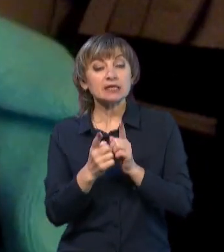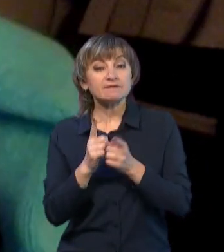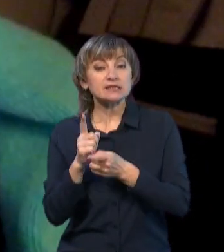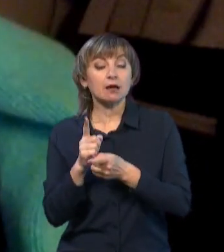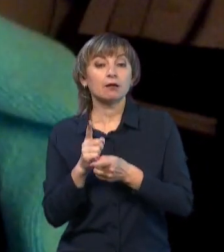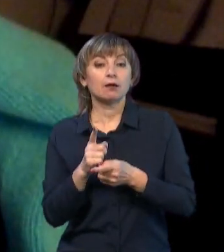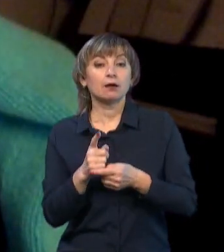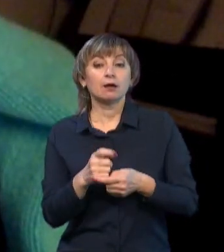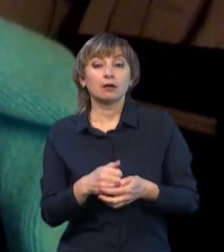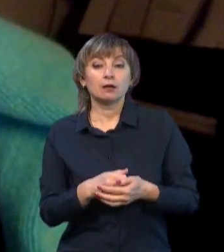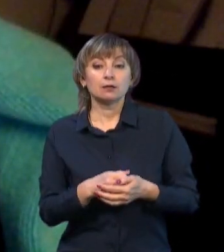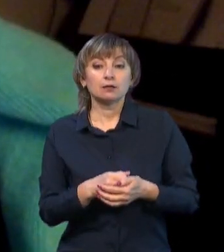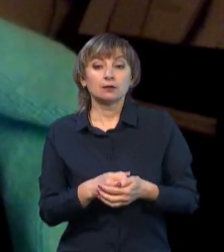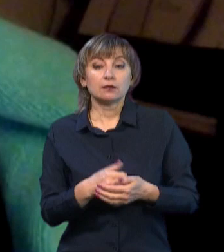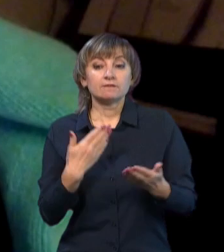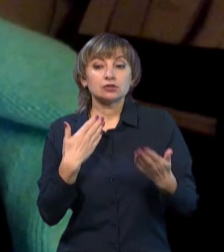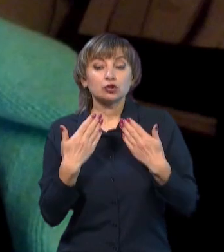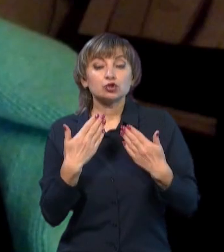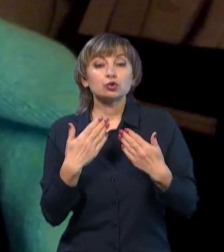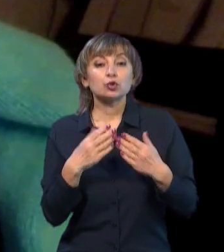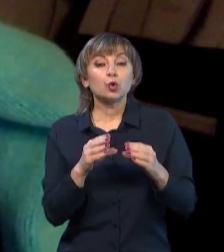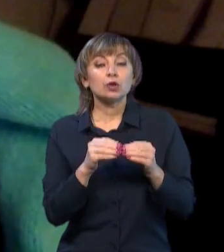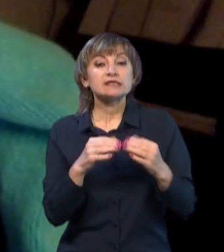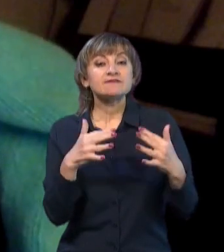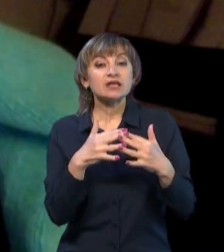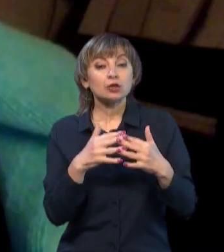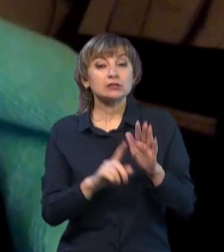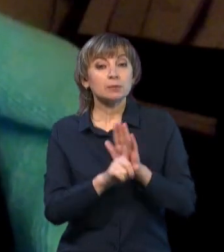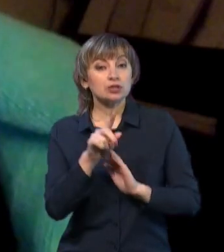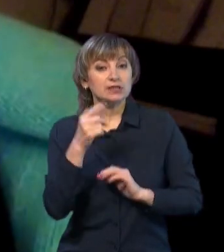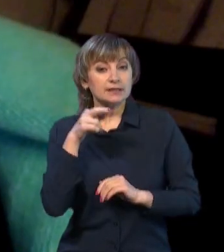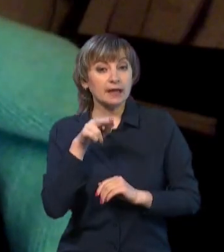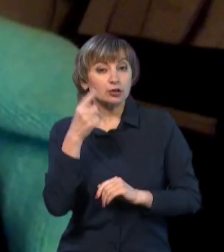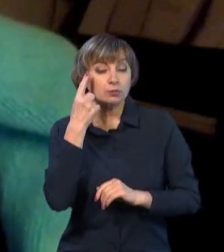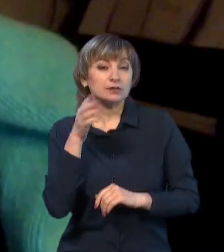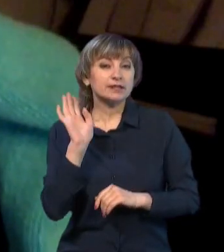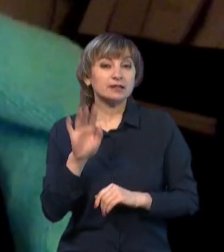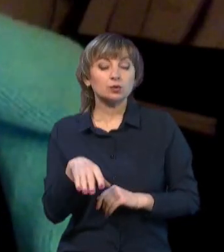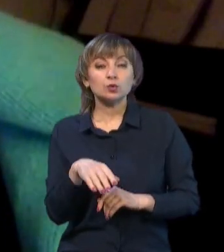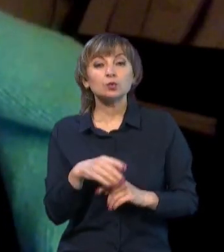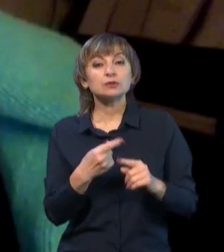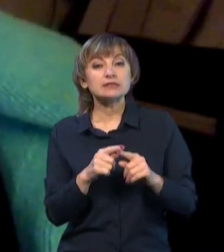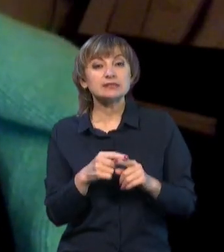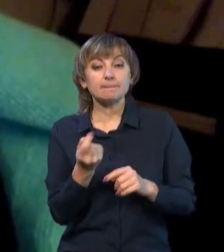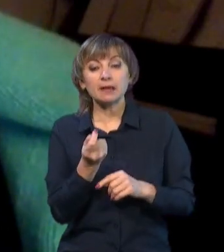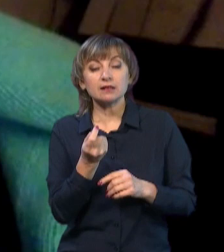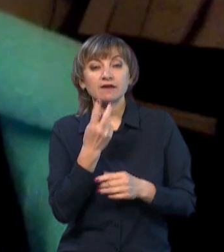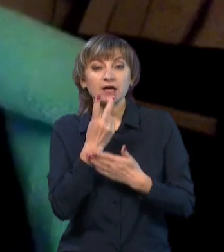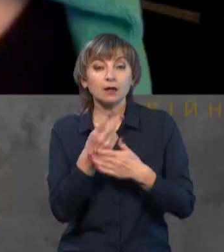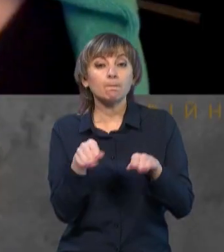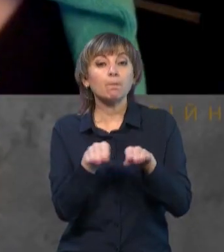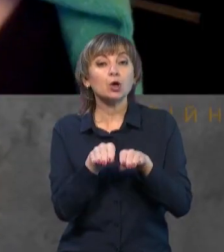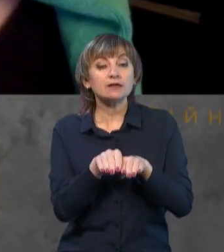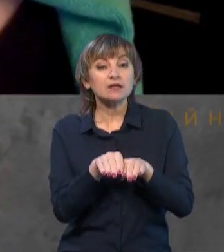радше у стосунку з війною, тому що спочатку я думала, якесь таке воно настільки мілке виглядає порівняно з